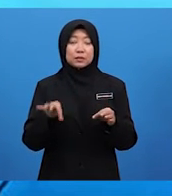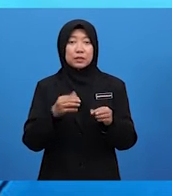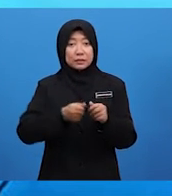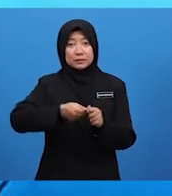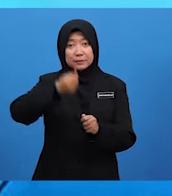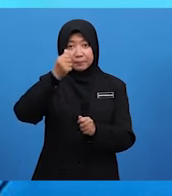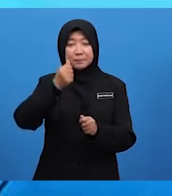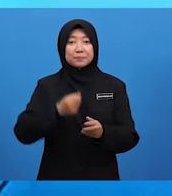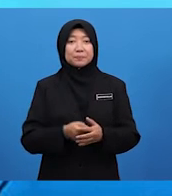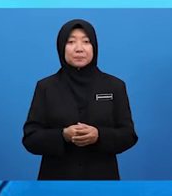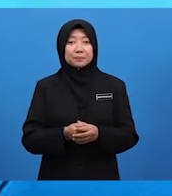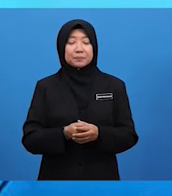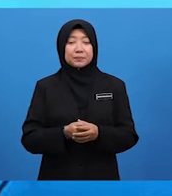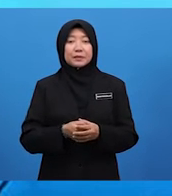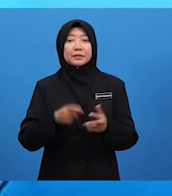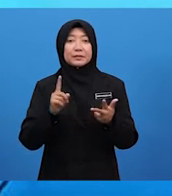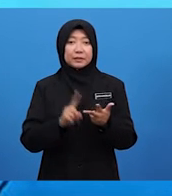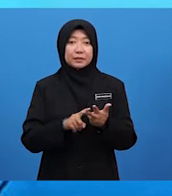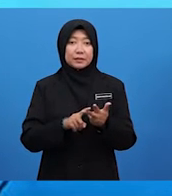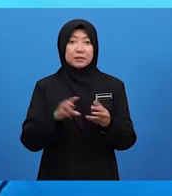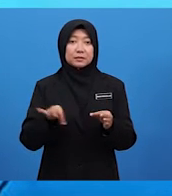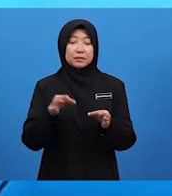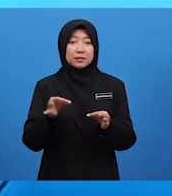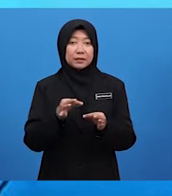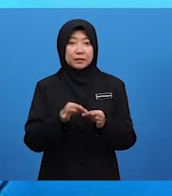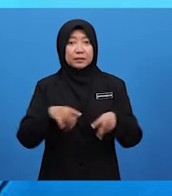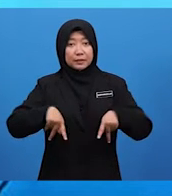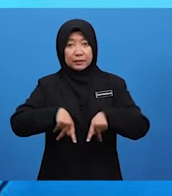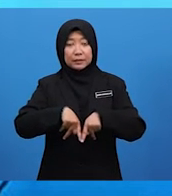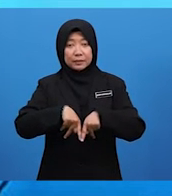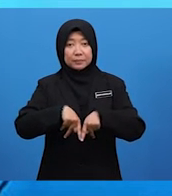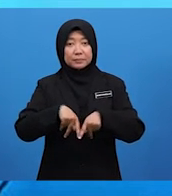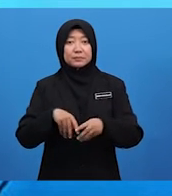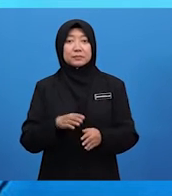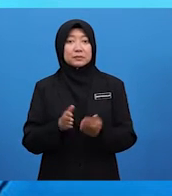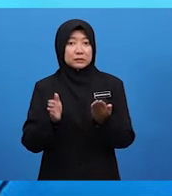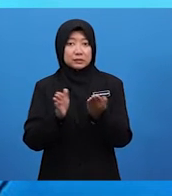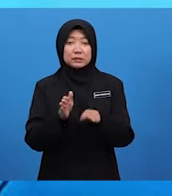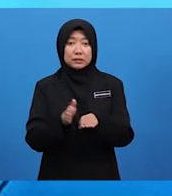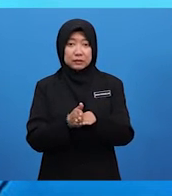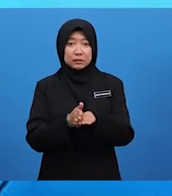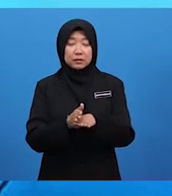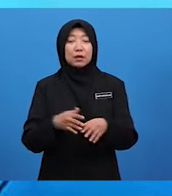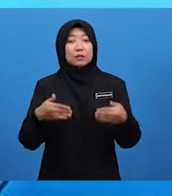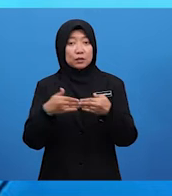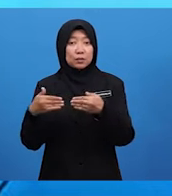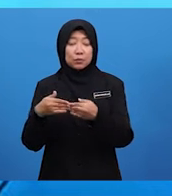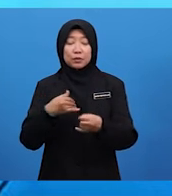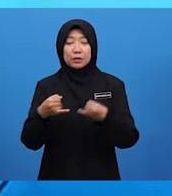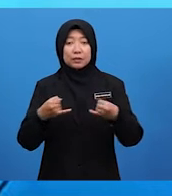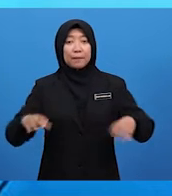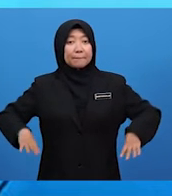berzip. Ketiga, menjahit gelim sisi. Keempat, mencantum ikatan